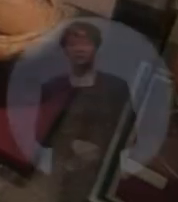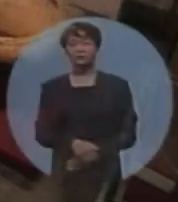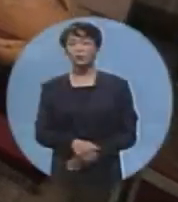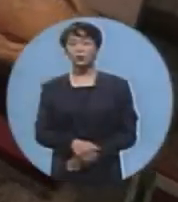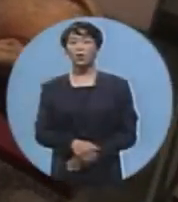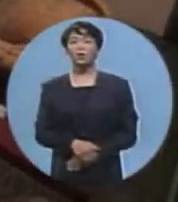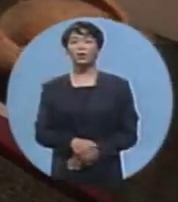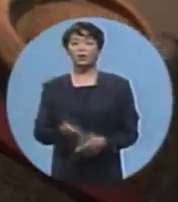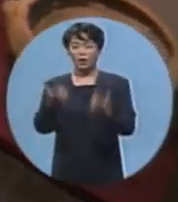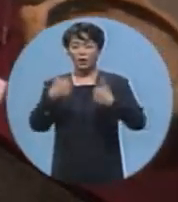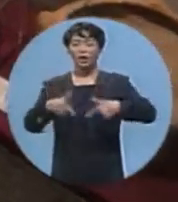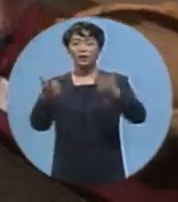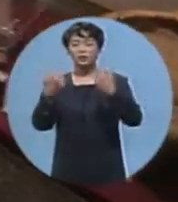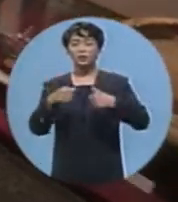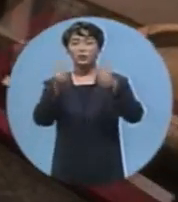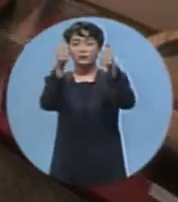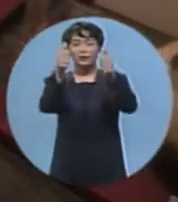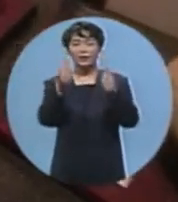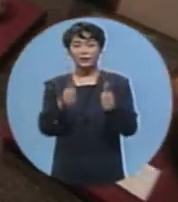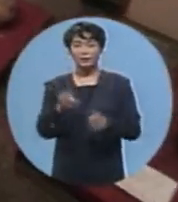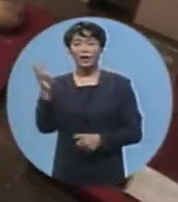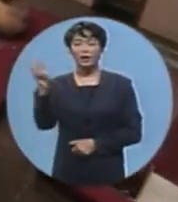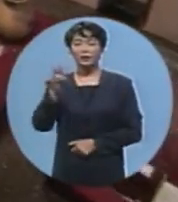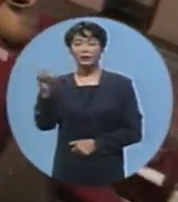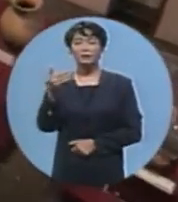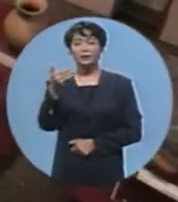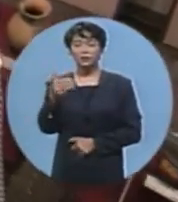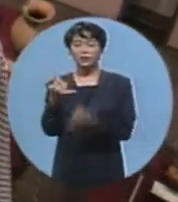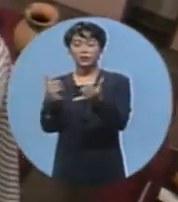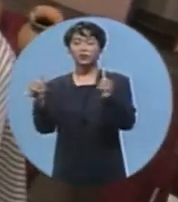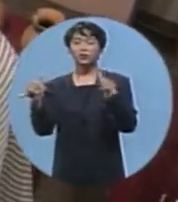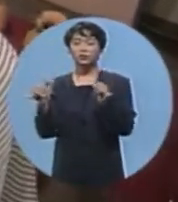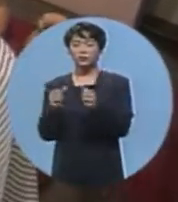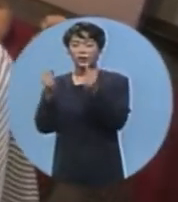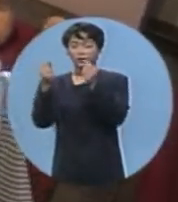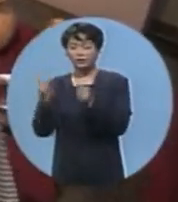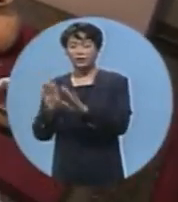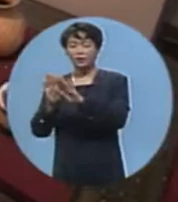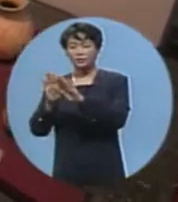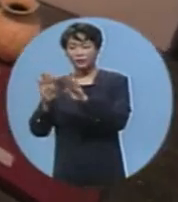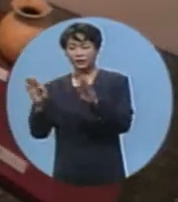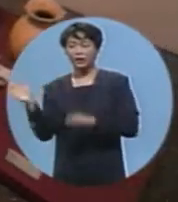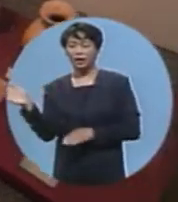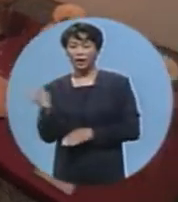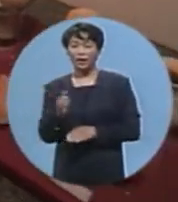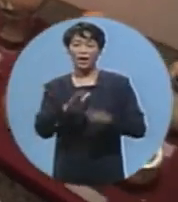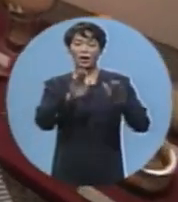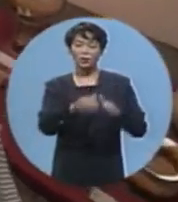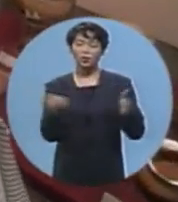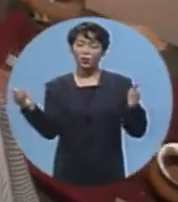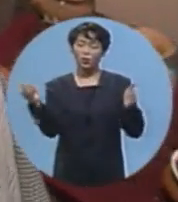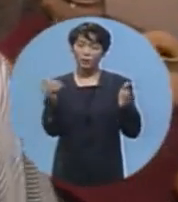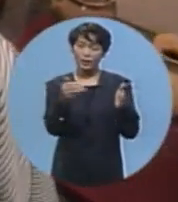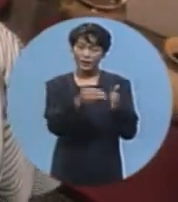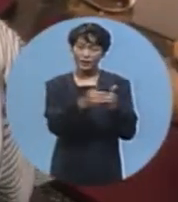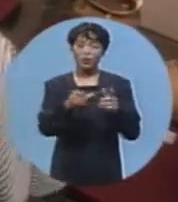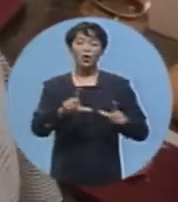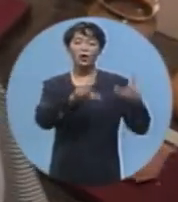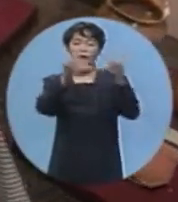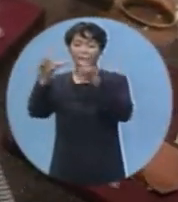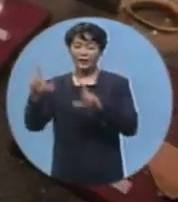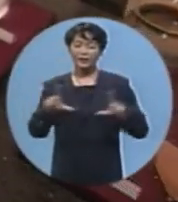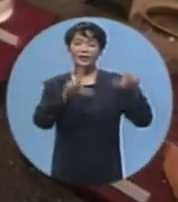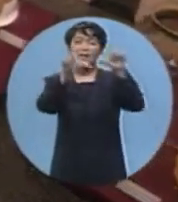この常設展では、杉並区に人々が住み始めて以来、今日に至るまで、生活の様